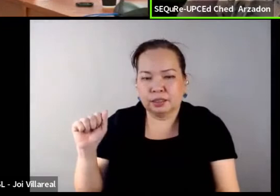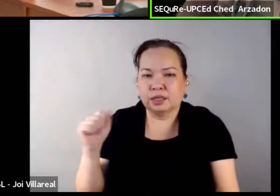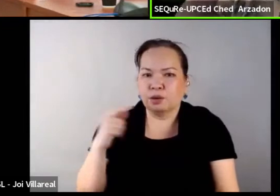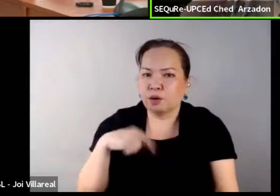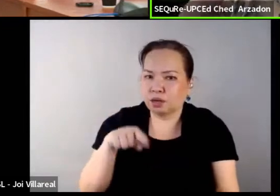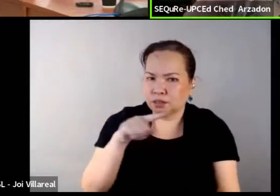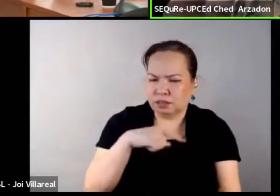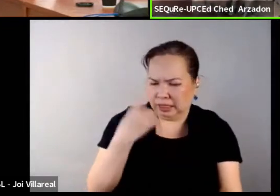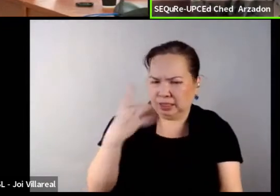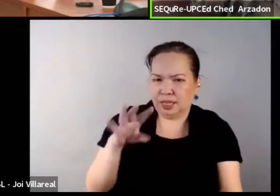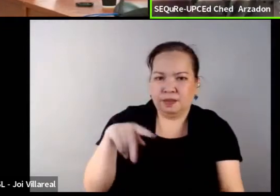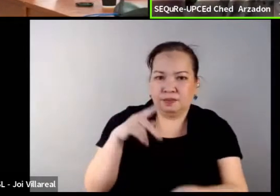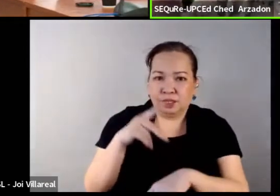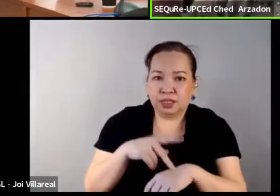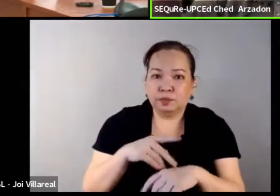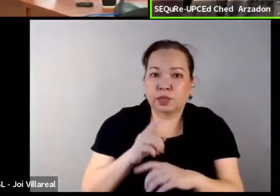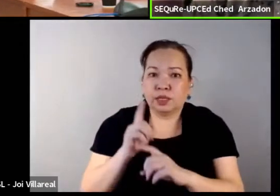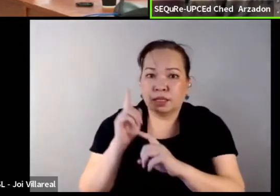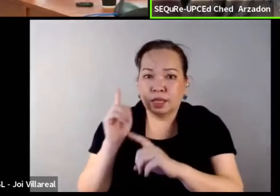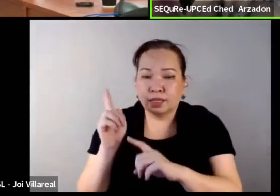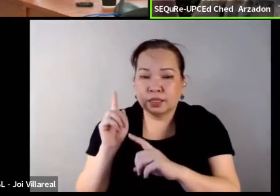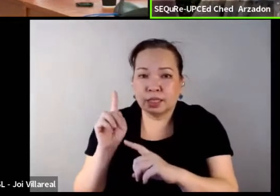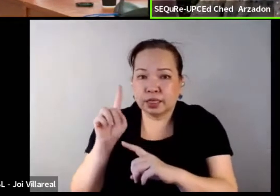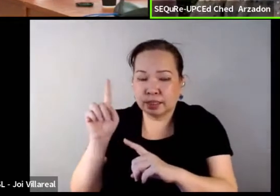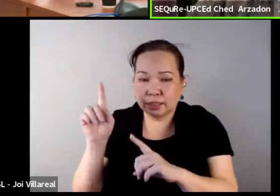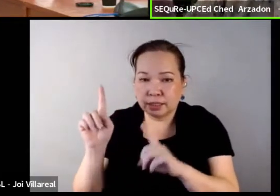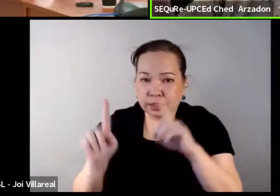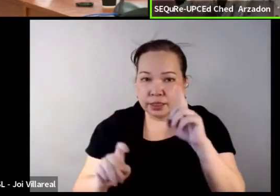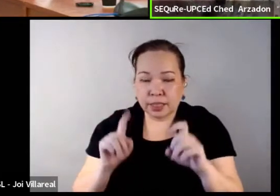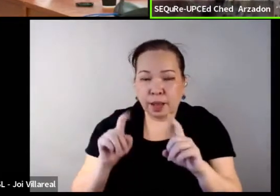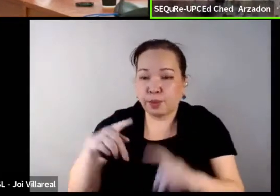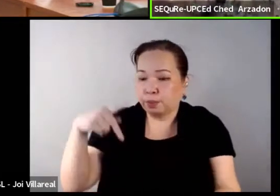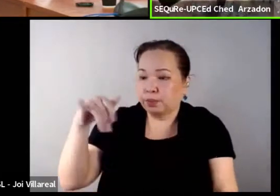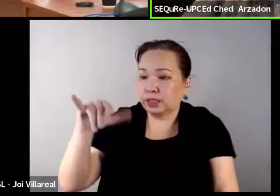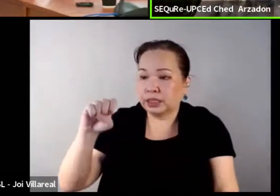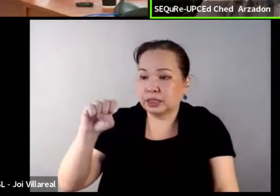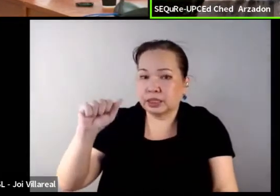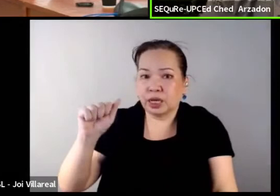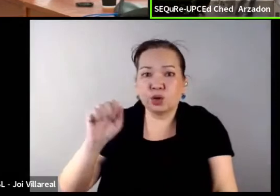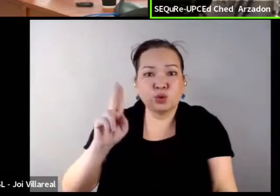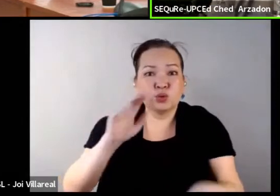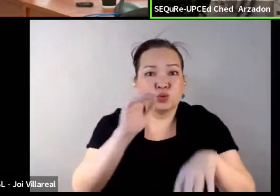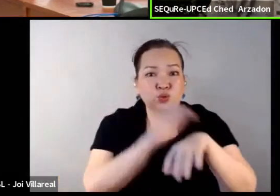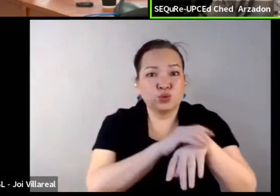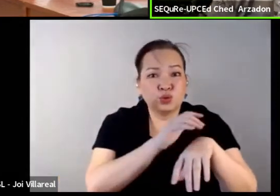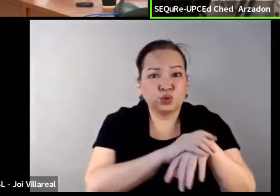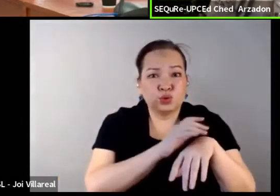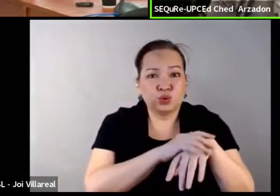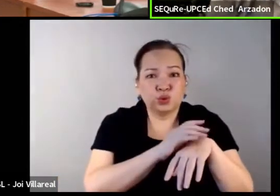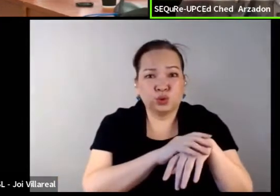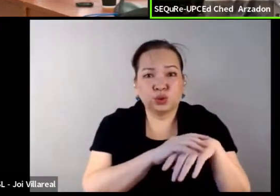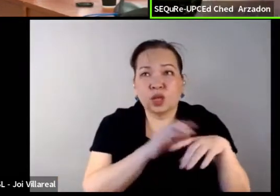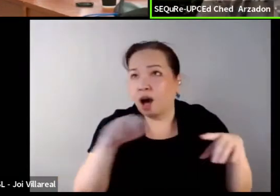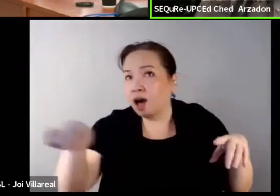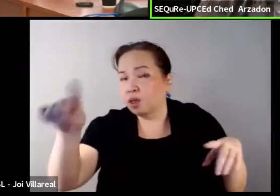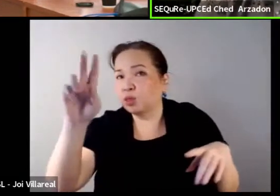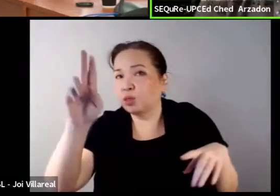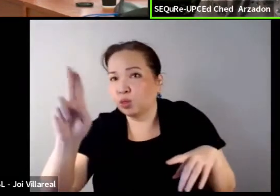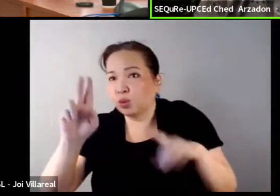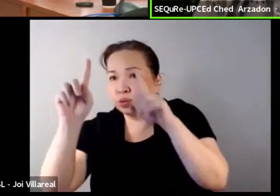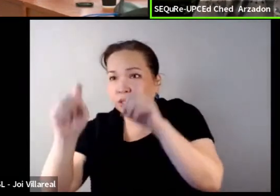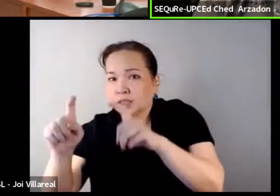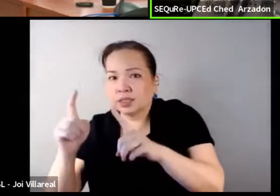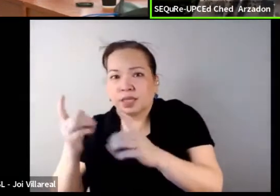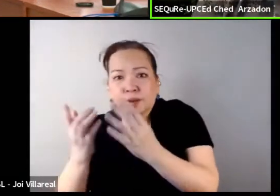bansa na kumukuha ng PISA TIMSS sa English. Karamihan sa kanilang local languages. So sana po yun ang aking